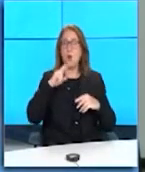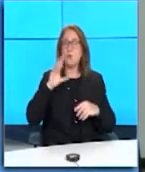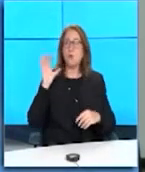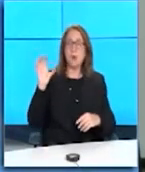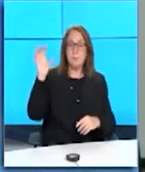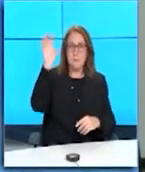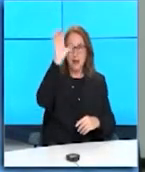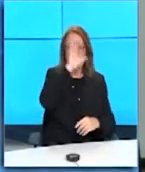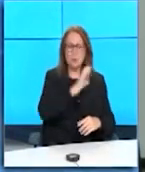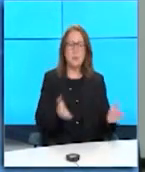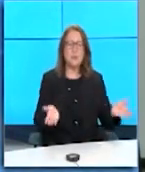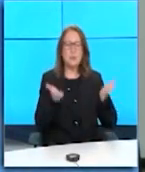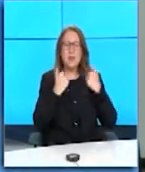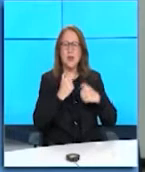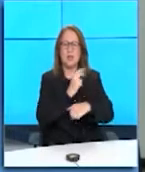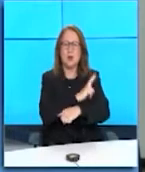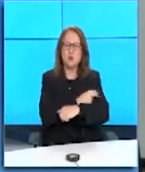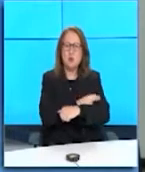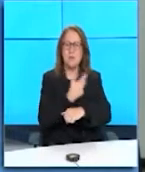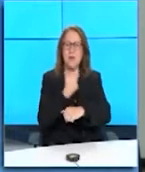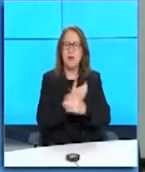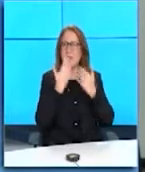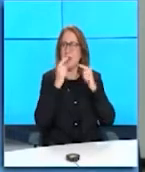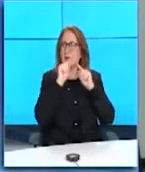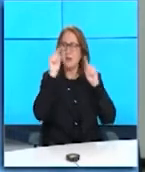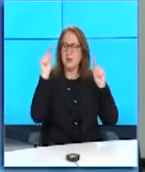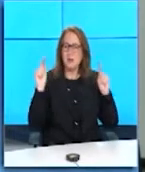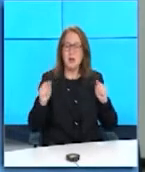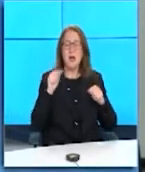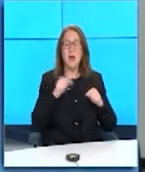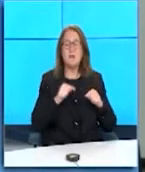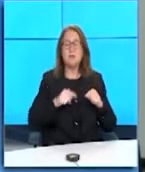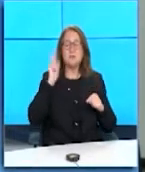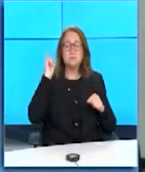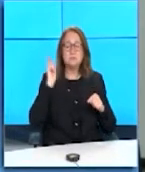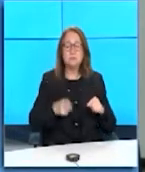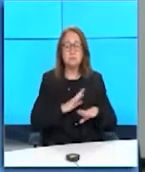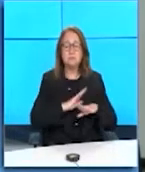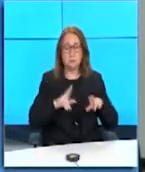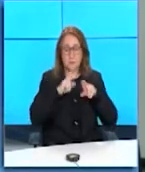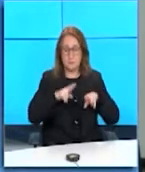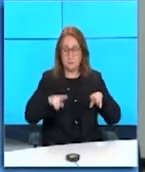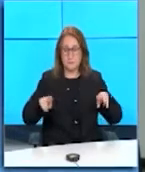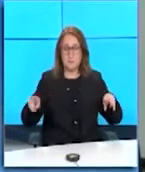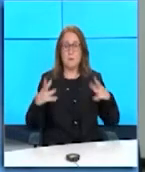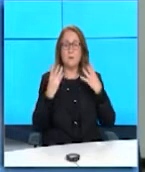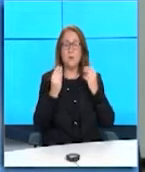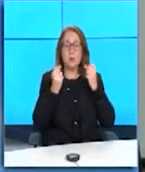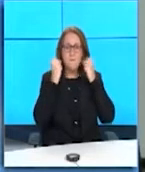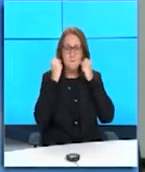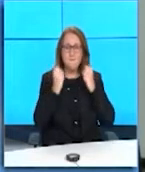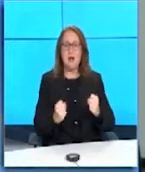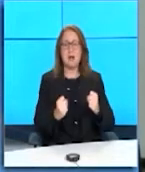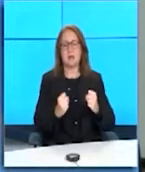στην επικράτεια της χώρας και με αυτόν τον τρόπο είναι πολύ περισσότερες και οι νοσηλίες και ειδικά οι βαριές